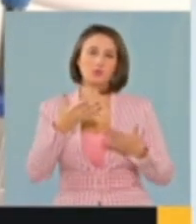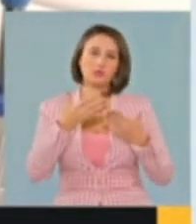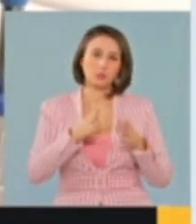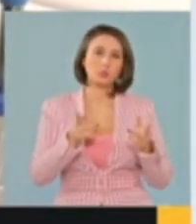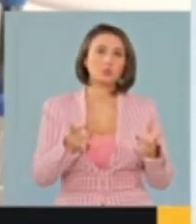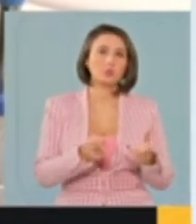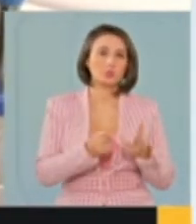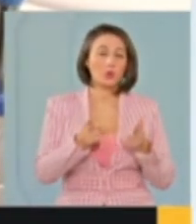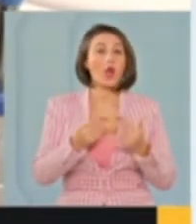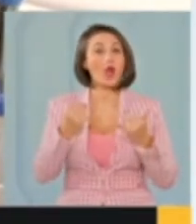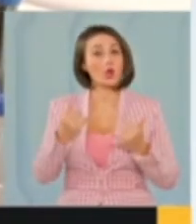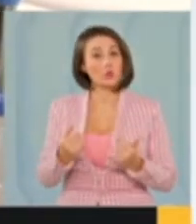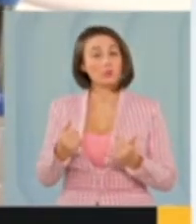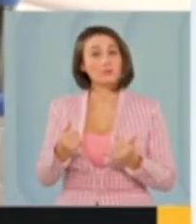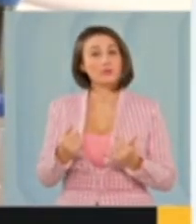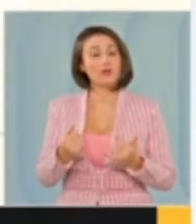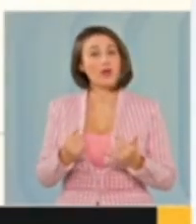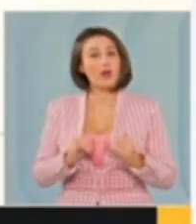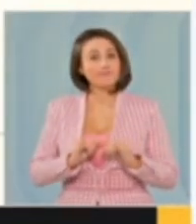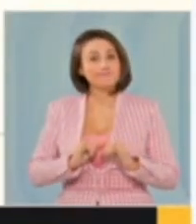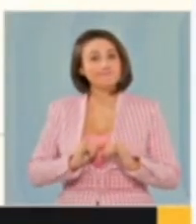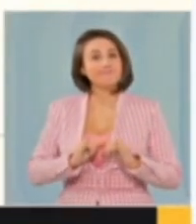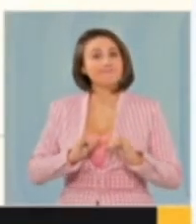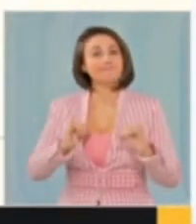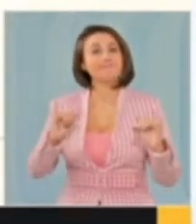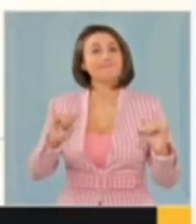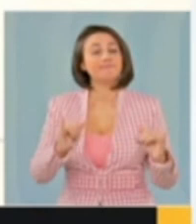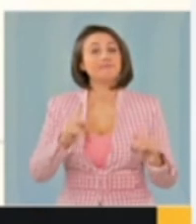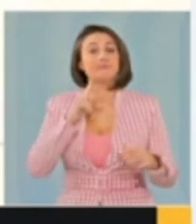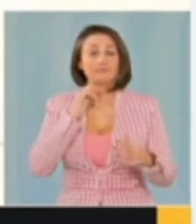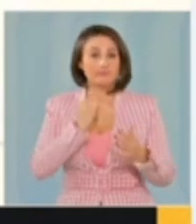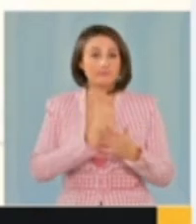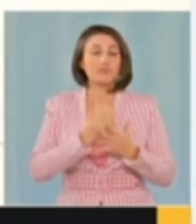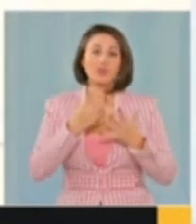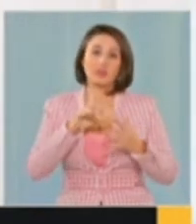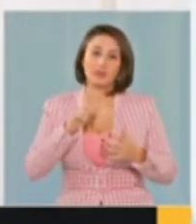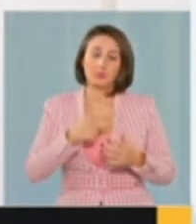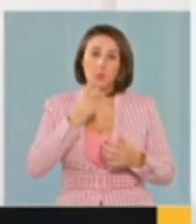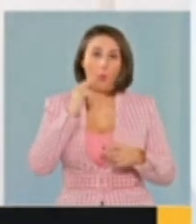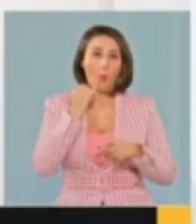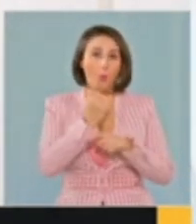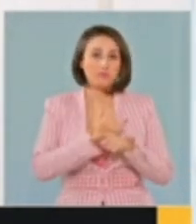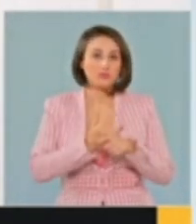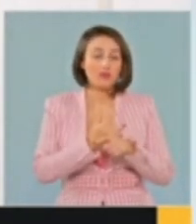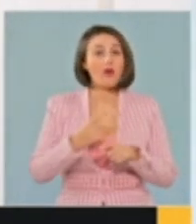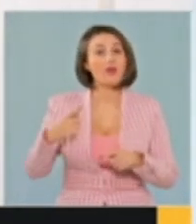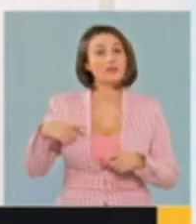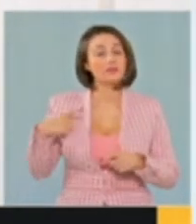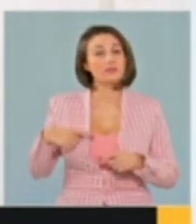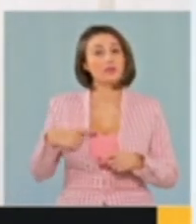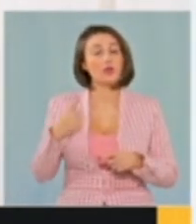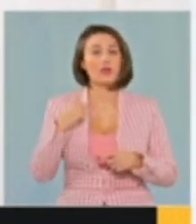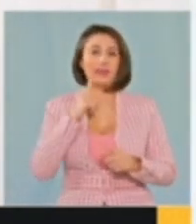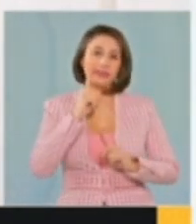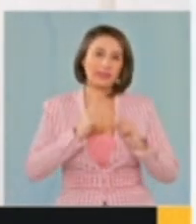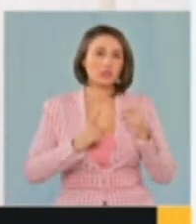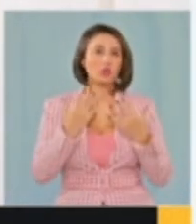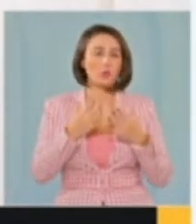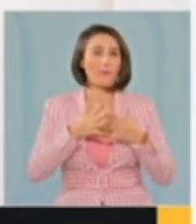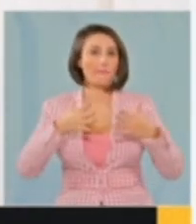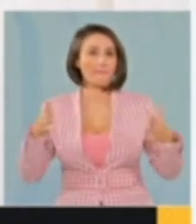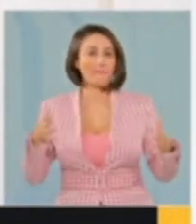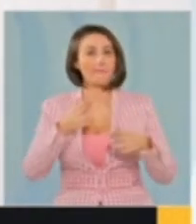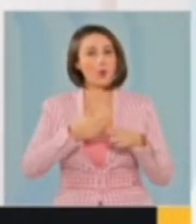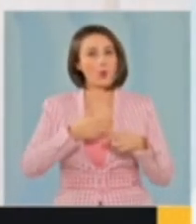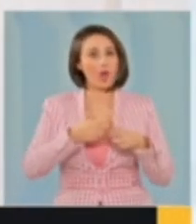abia acum se află în faza de accelerare. Însă, într-adevăr, ceea ce trebuie remarcat este că în pofida numărului mare